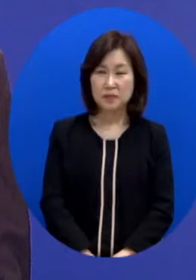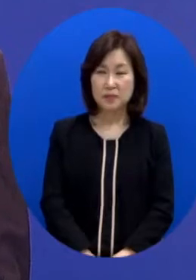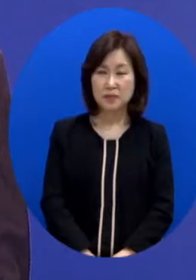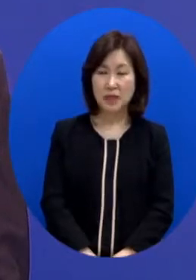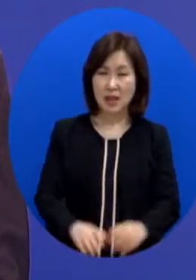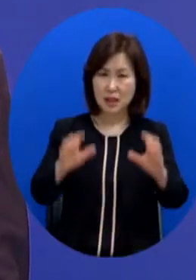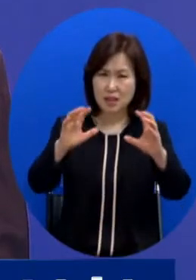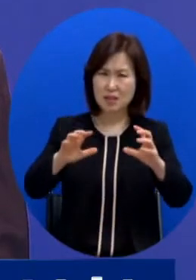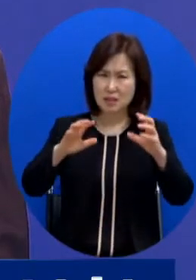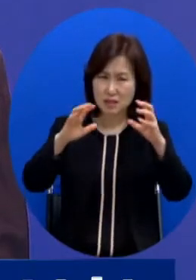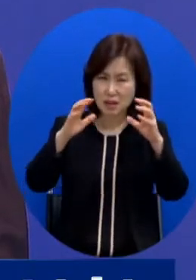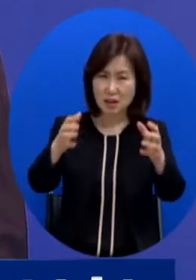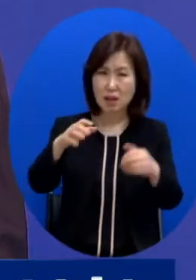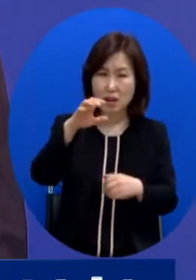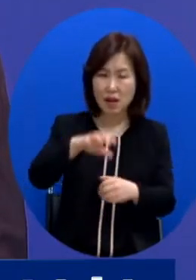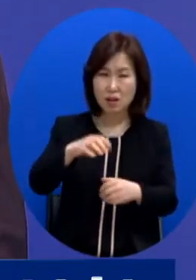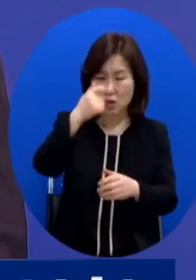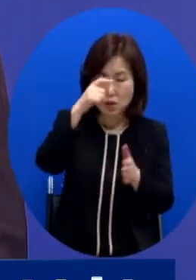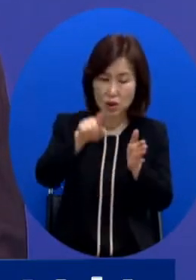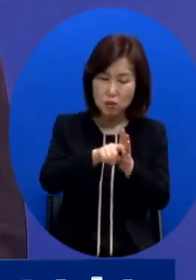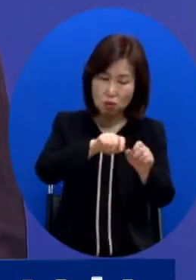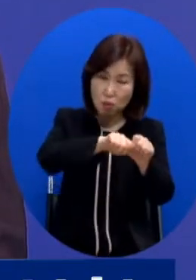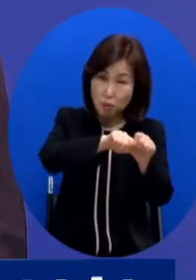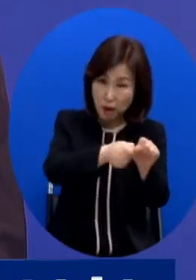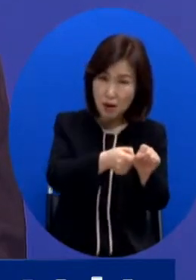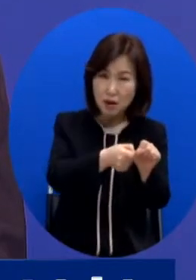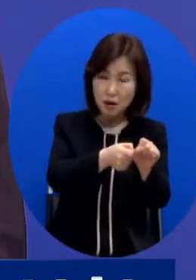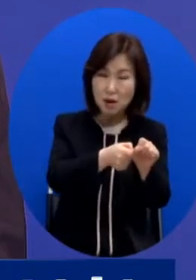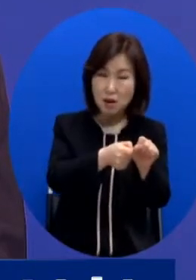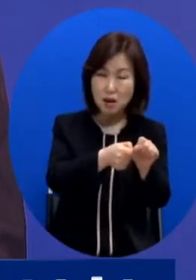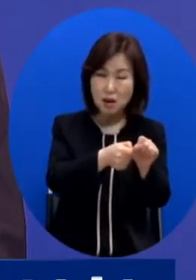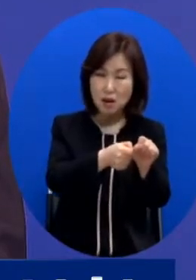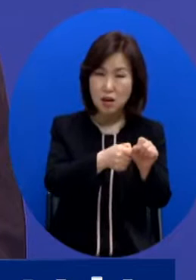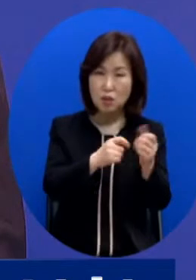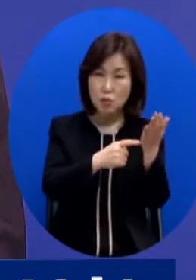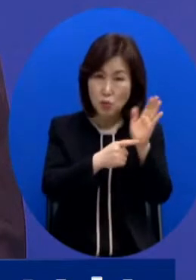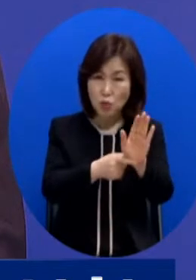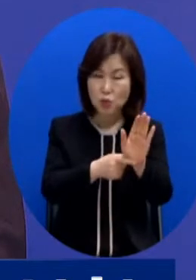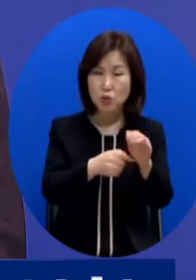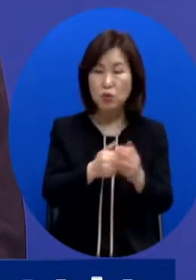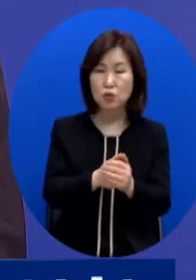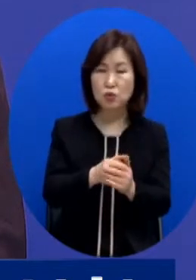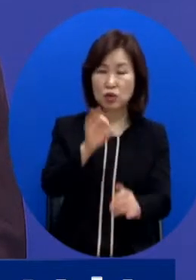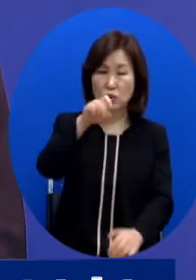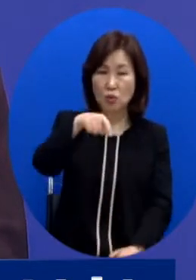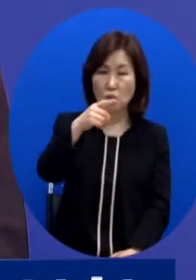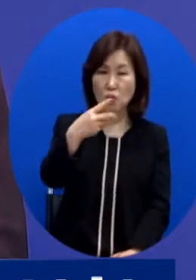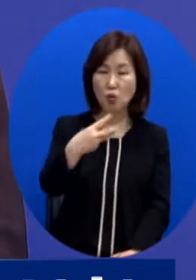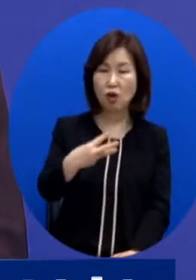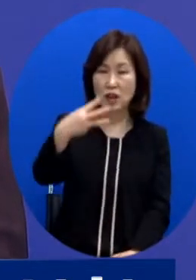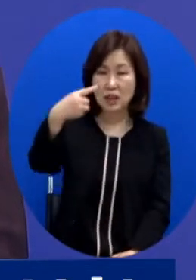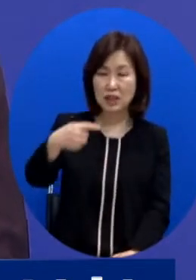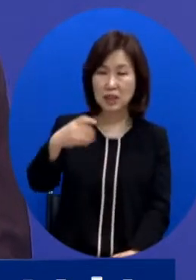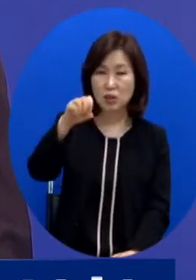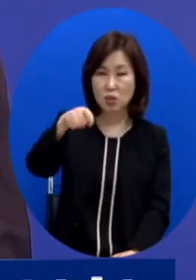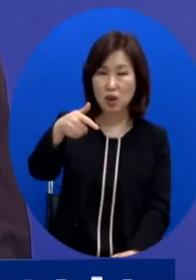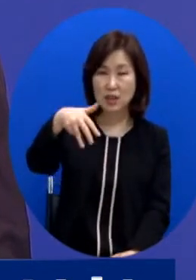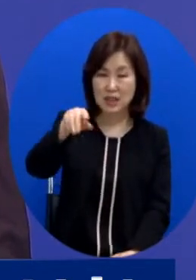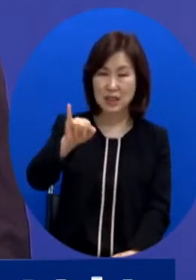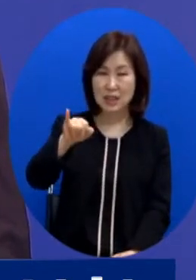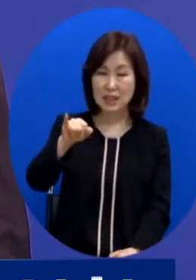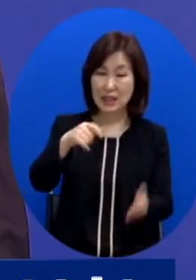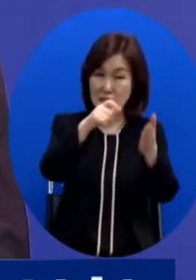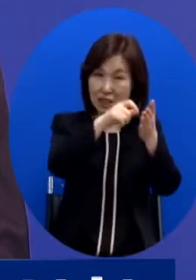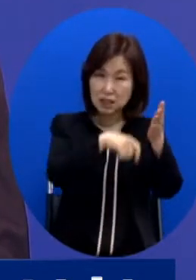전 세계에서 기독교가 박해당하는 현황을 나타낸 리스트가 있습니다. 바로 월드워치 리스트인데요. 기독교 박해